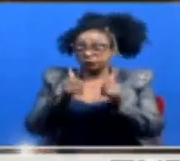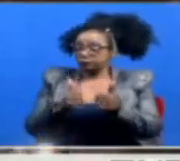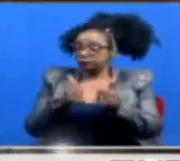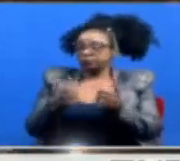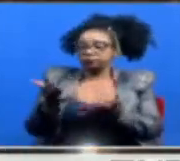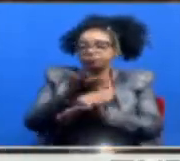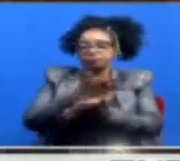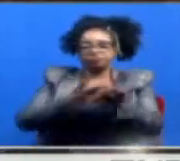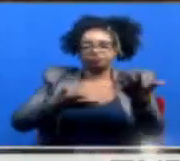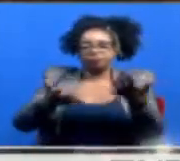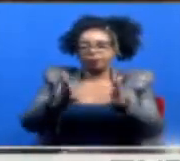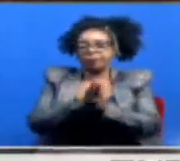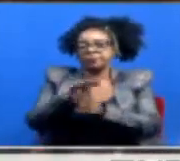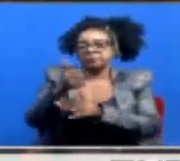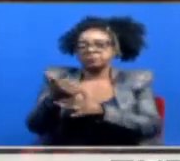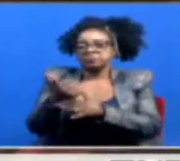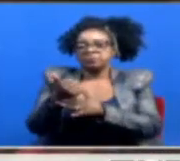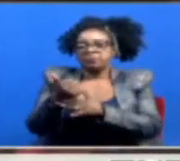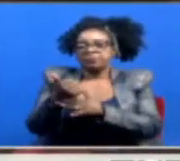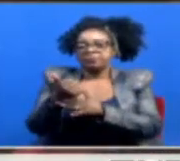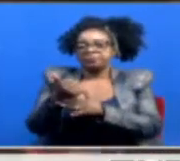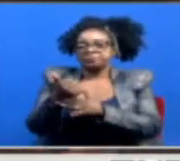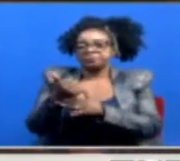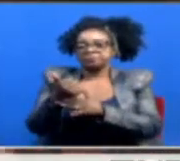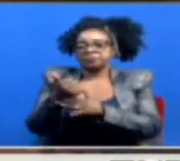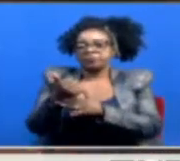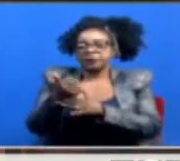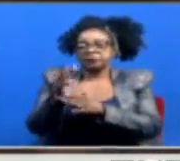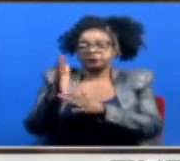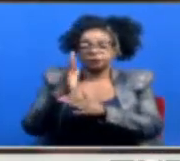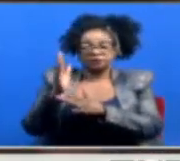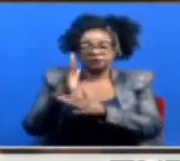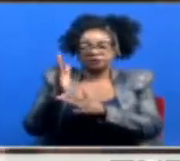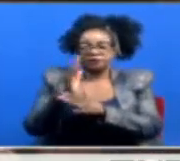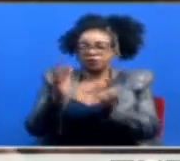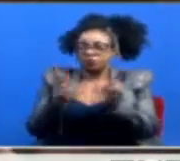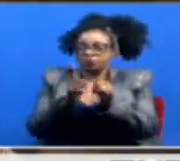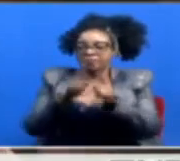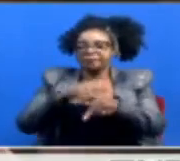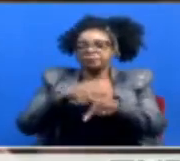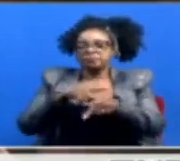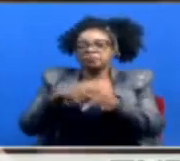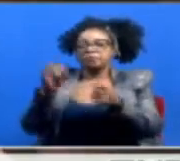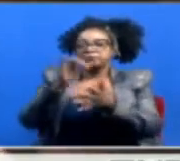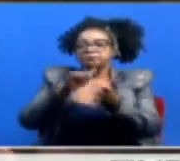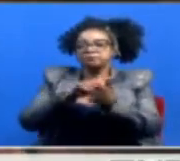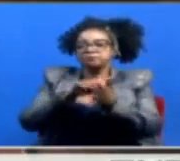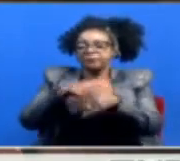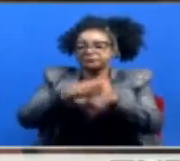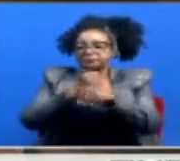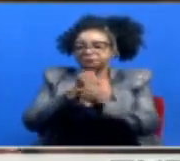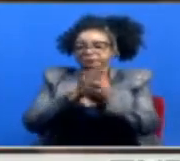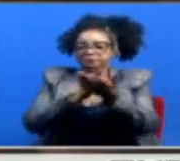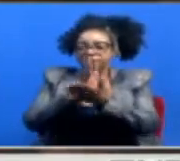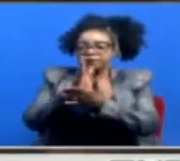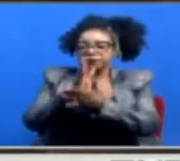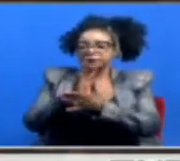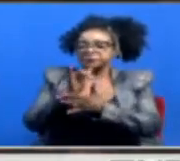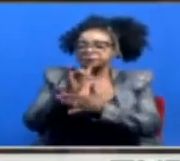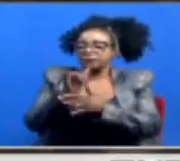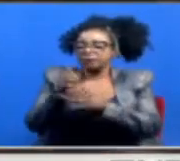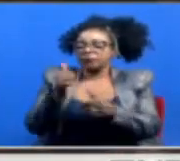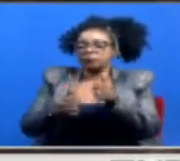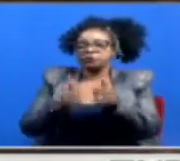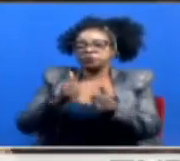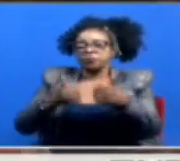na wale wengine katika vikosi vya usalama kwa muda mfupi ili kuhakikisha kwamba hii hasara ambayo